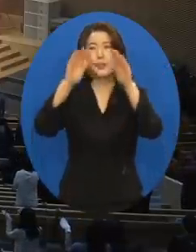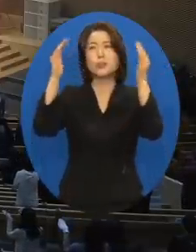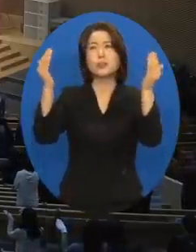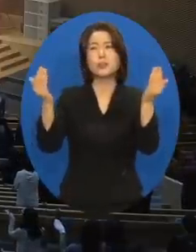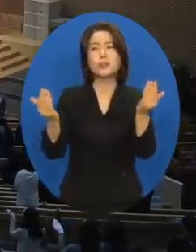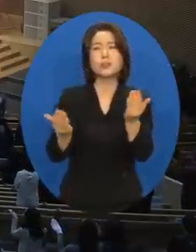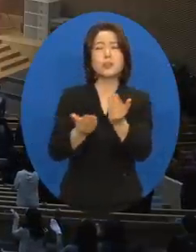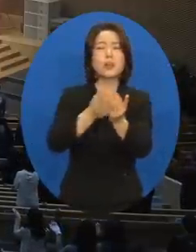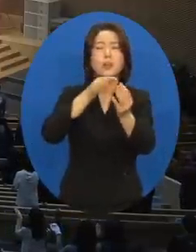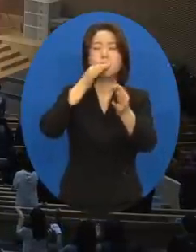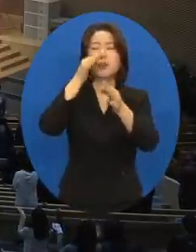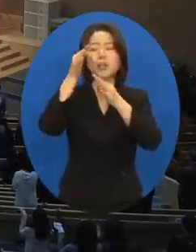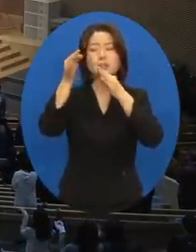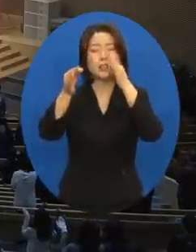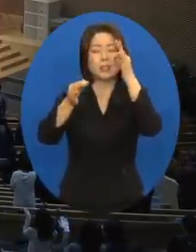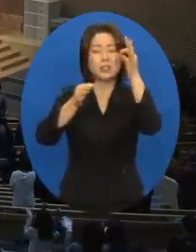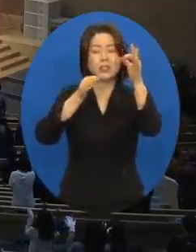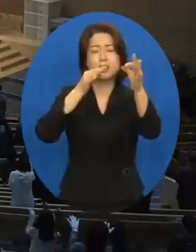lee